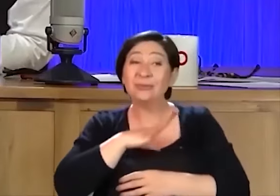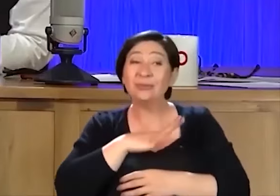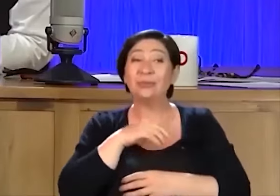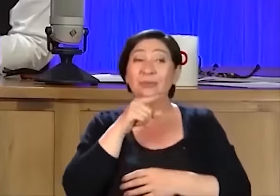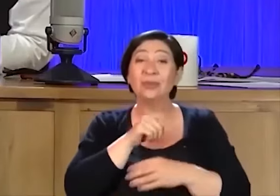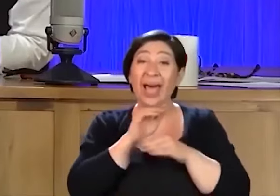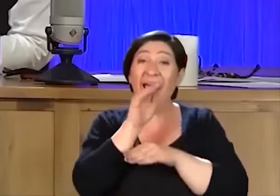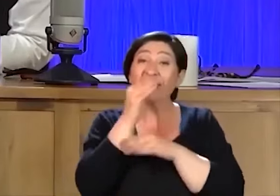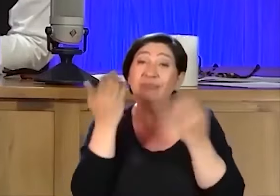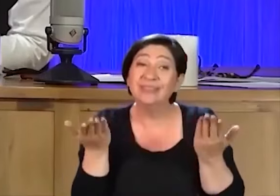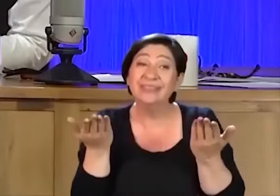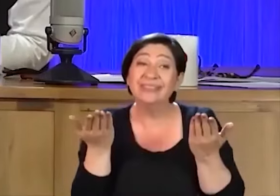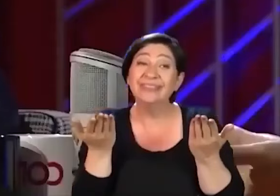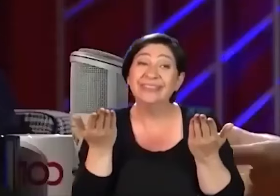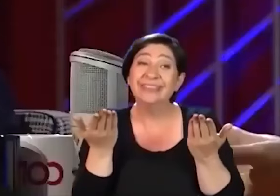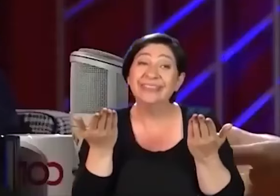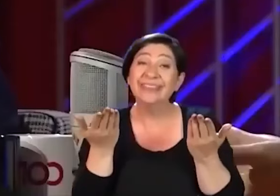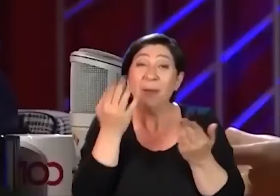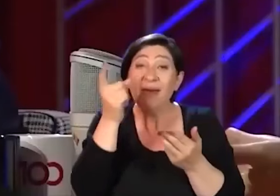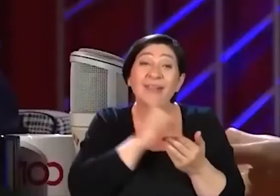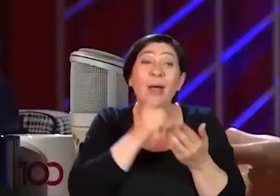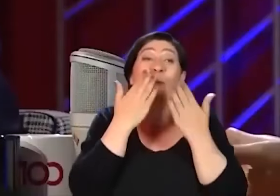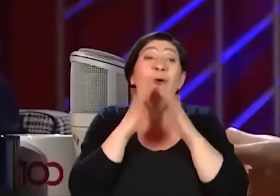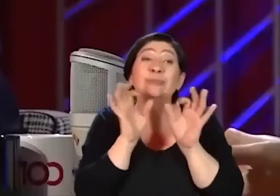Ya bu da hayat mı yani?